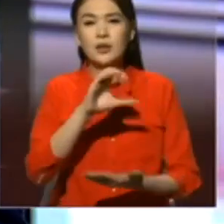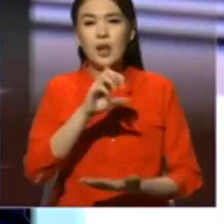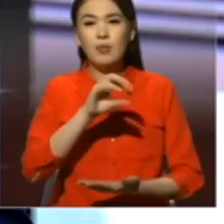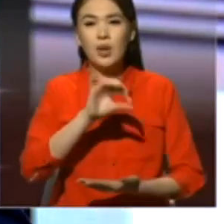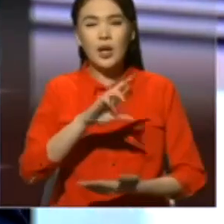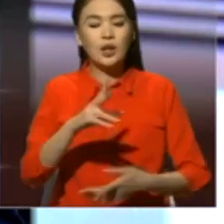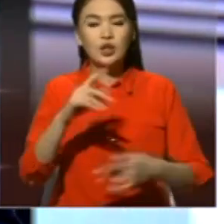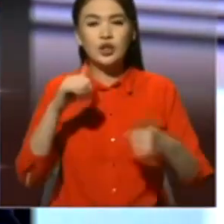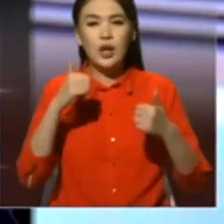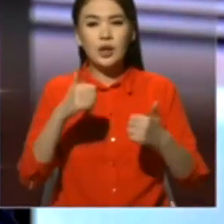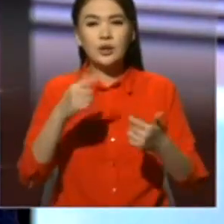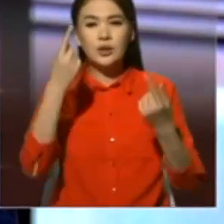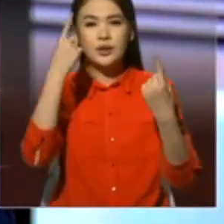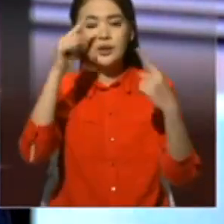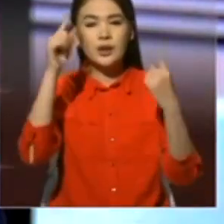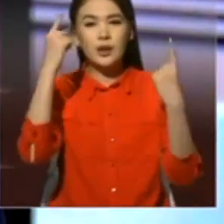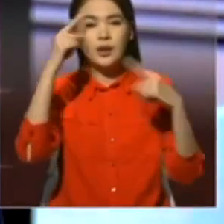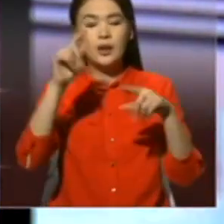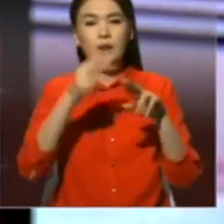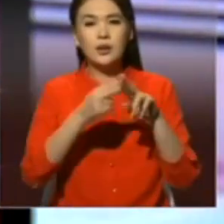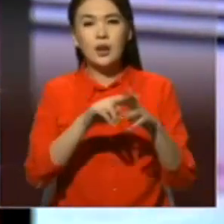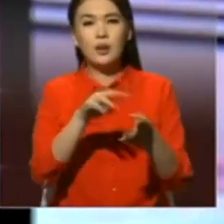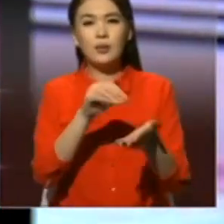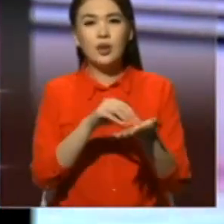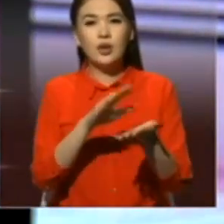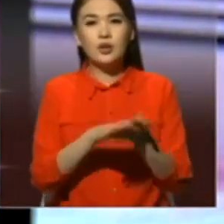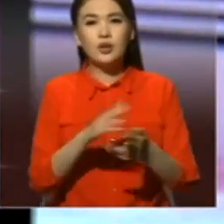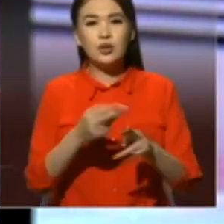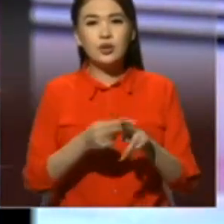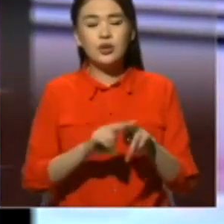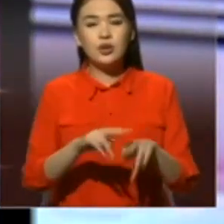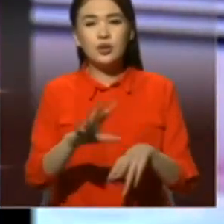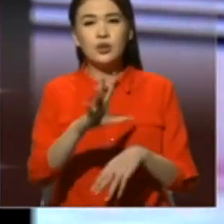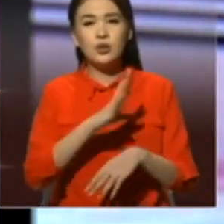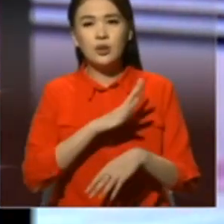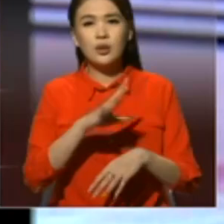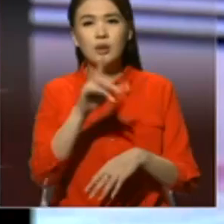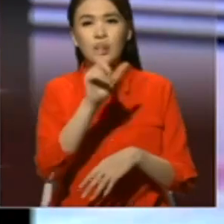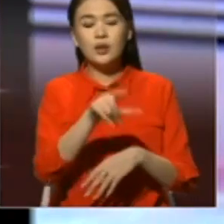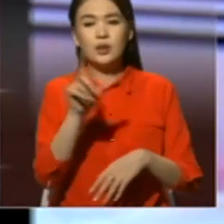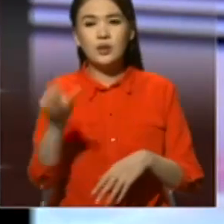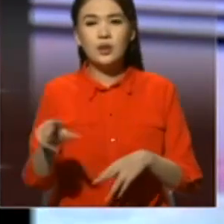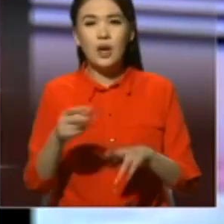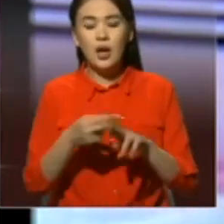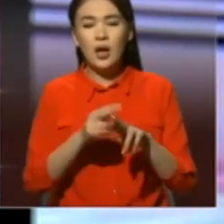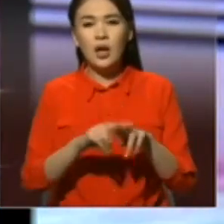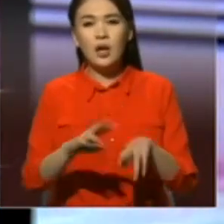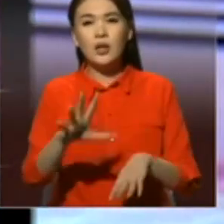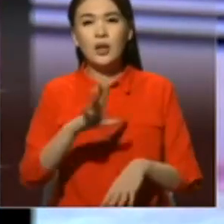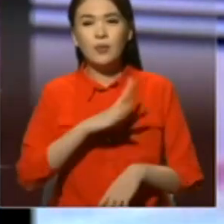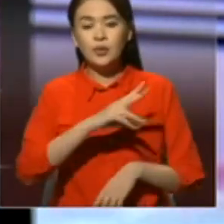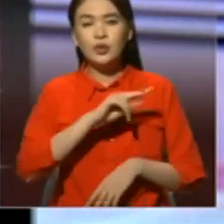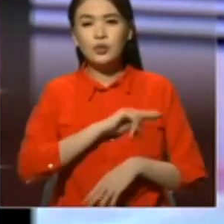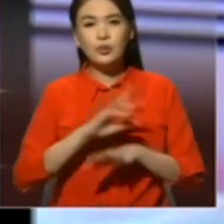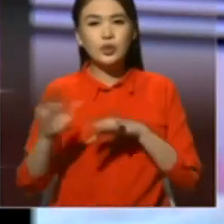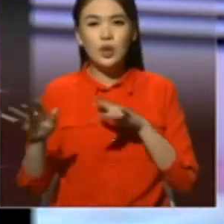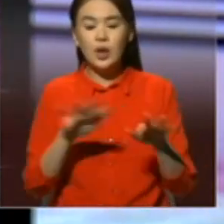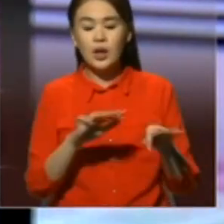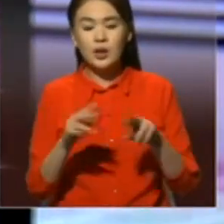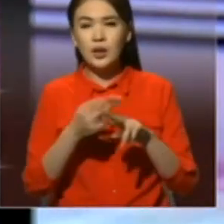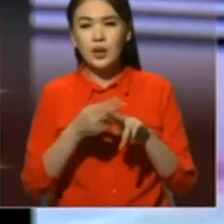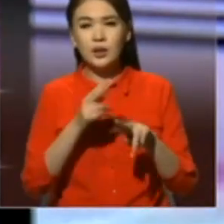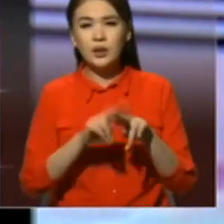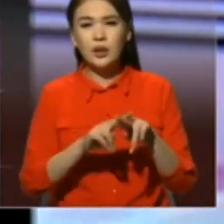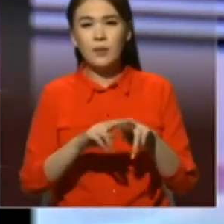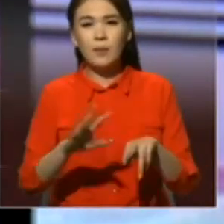жақсы идеяларды ортаға салып еріктілердің бір жақсы азаматтардың басын қосып жұмыс жасайды. Бір ғана тағы да айтқым келетін